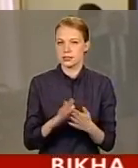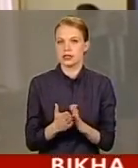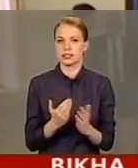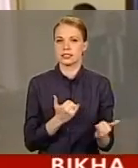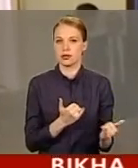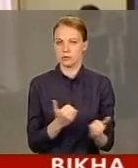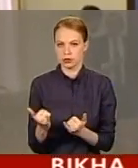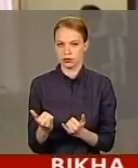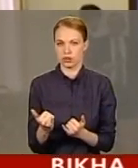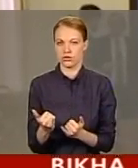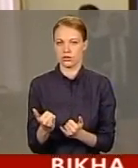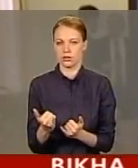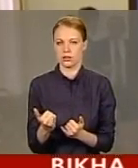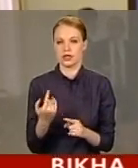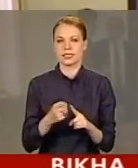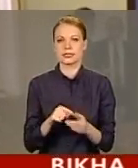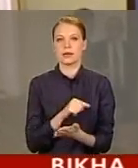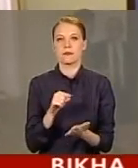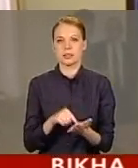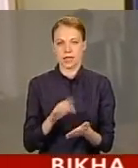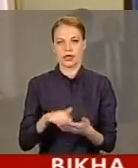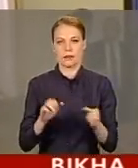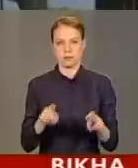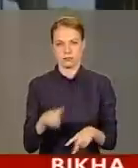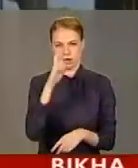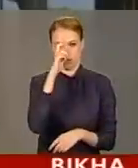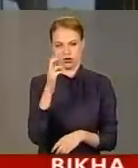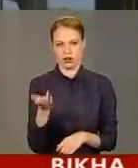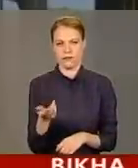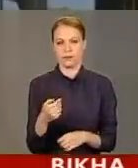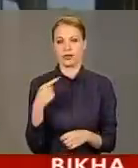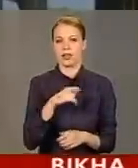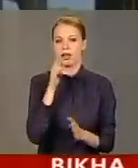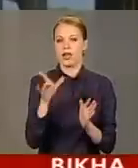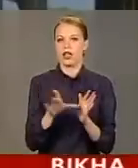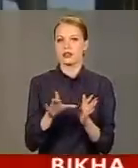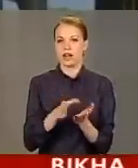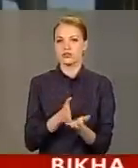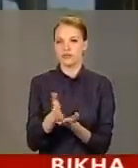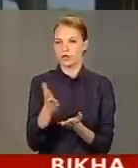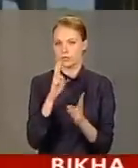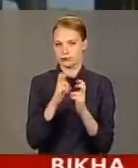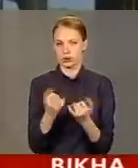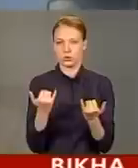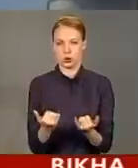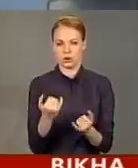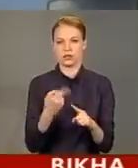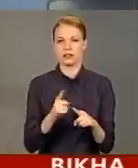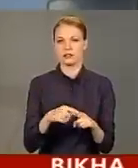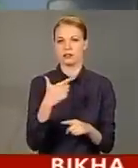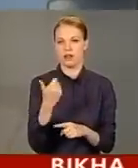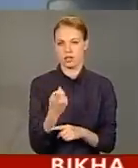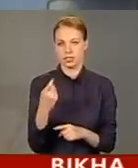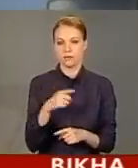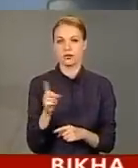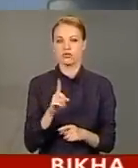Це забезпечення… Це питання безпеки держави. Один енергетичний вектор, який розглядали сьогодні на штабі, це газовий.